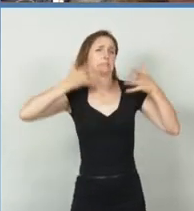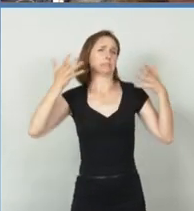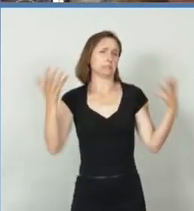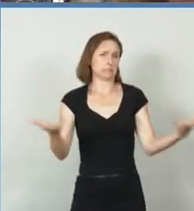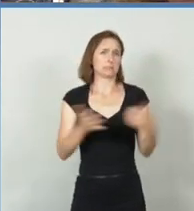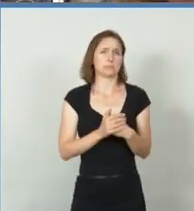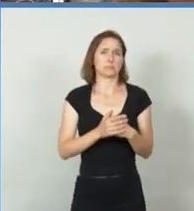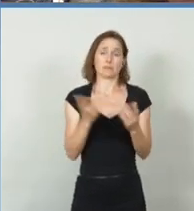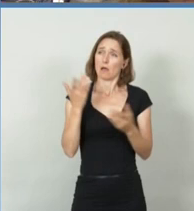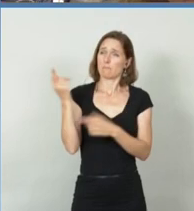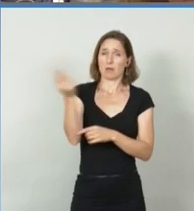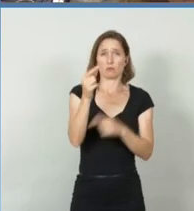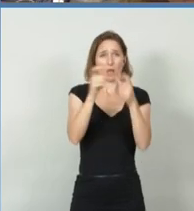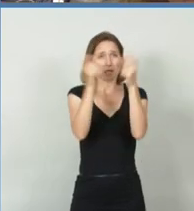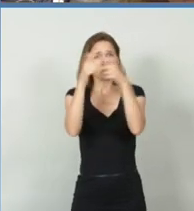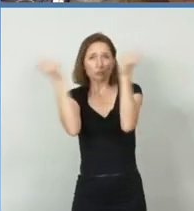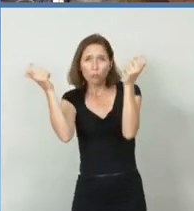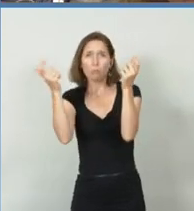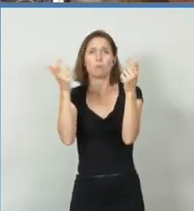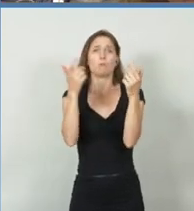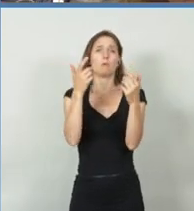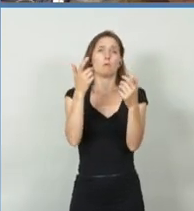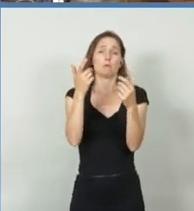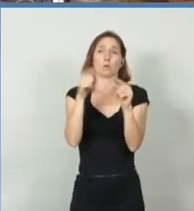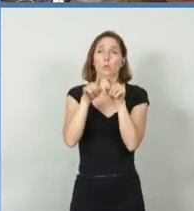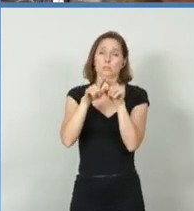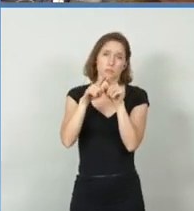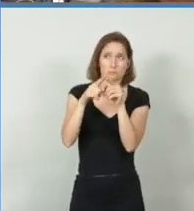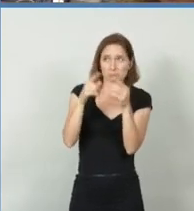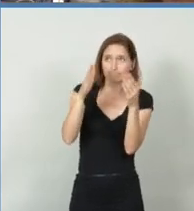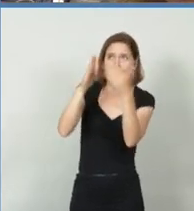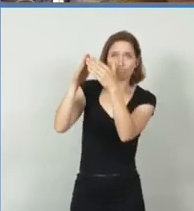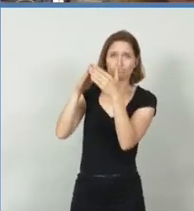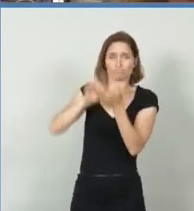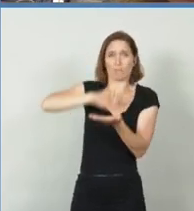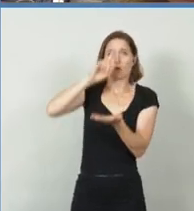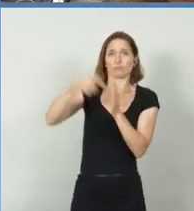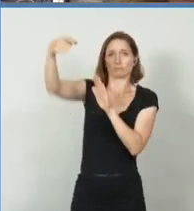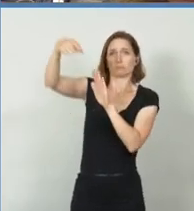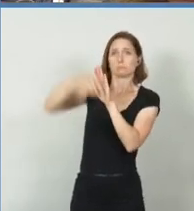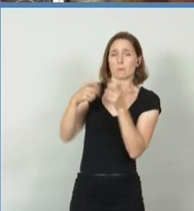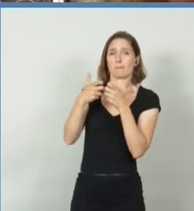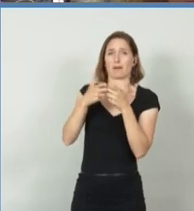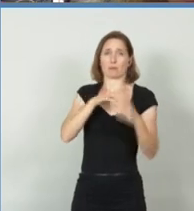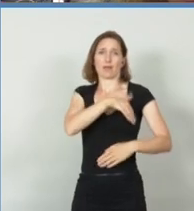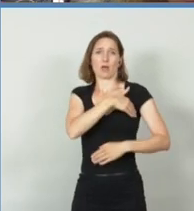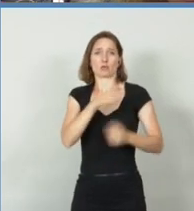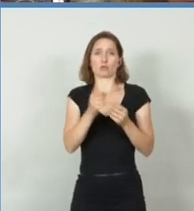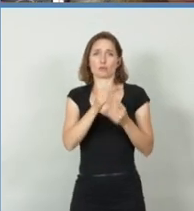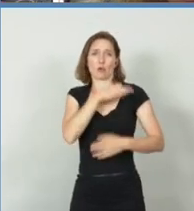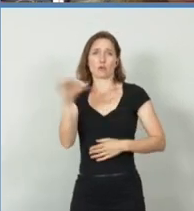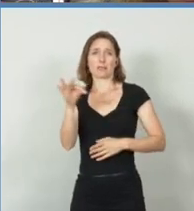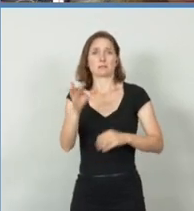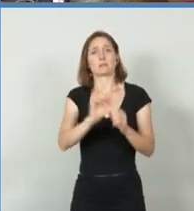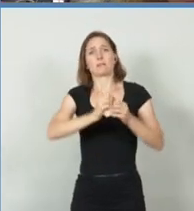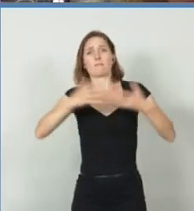différents partenaires institutionnels mobilisant des fonds notamment l'Agence française de développement dans le cadre des engagements internationaux de